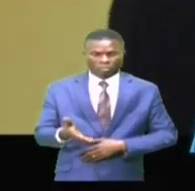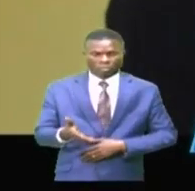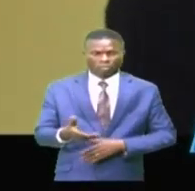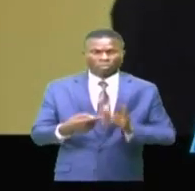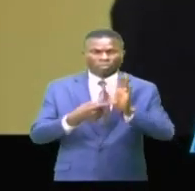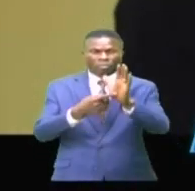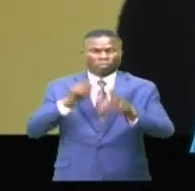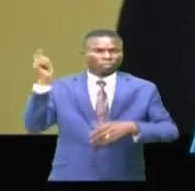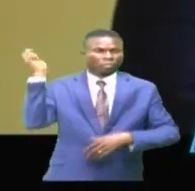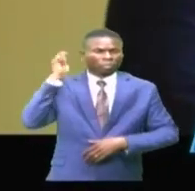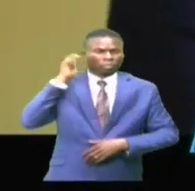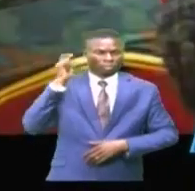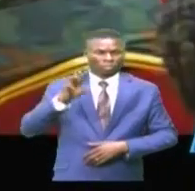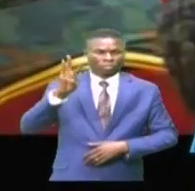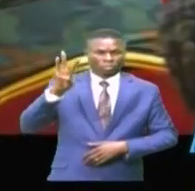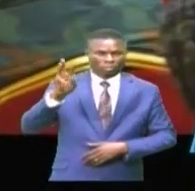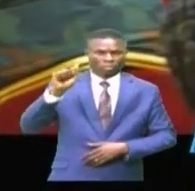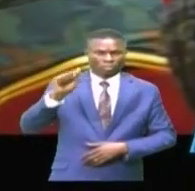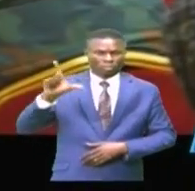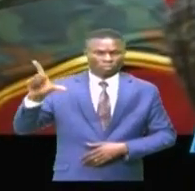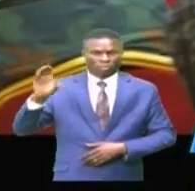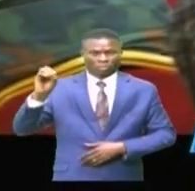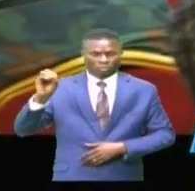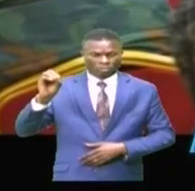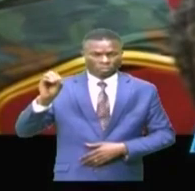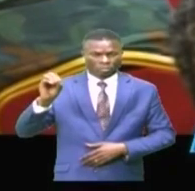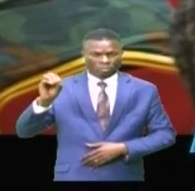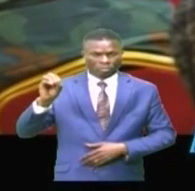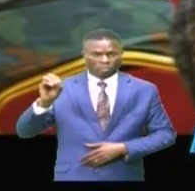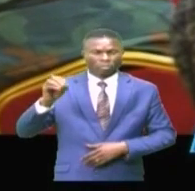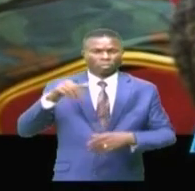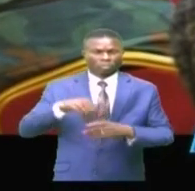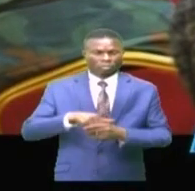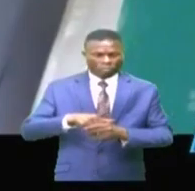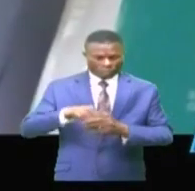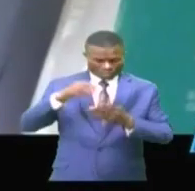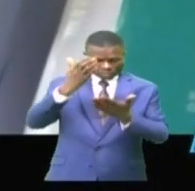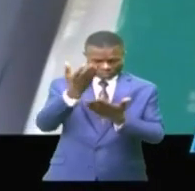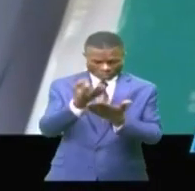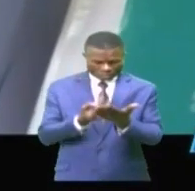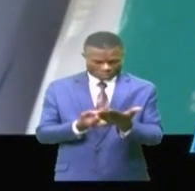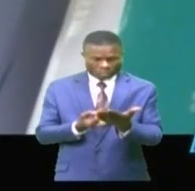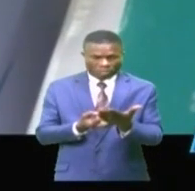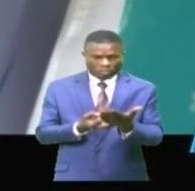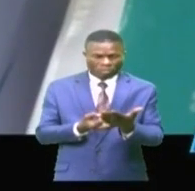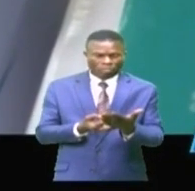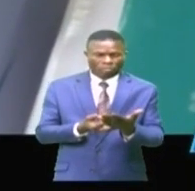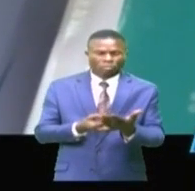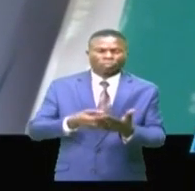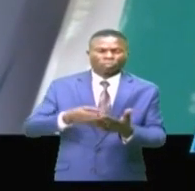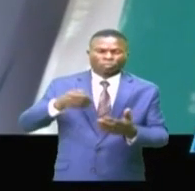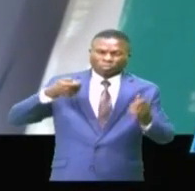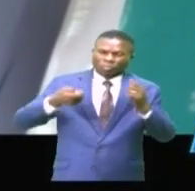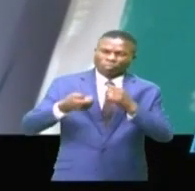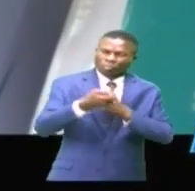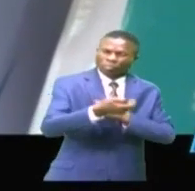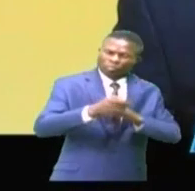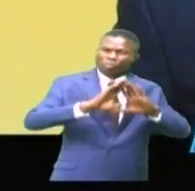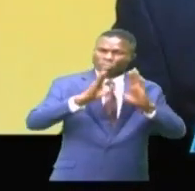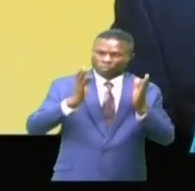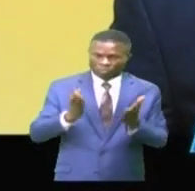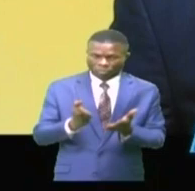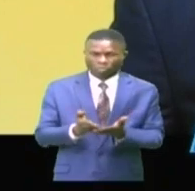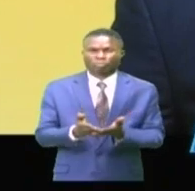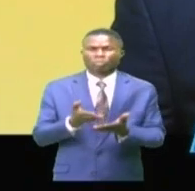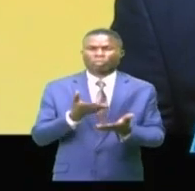le professeur Roanne bameni dans sa forme et son fond le traité de crimes internationaux contient 5 parties qui